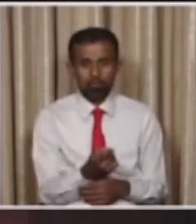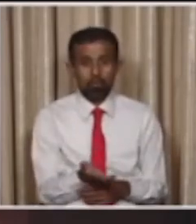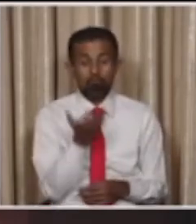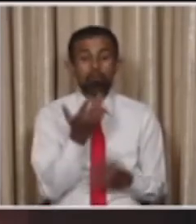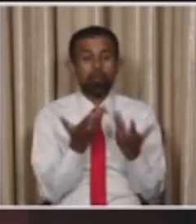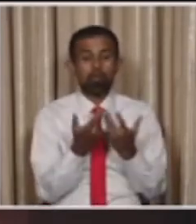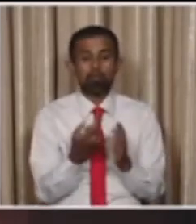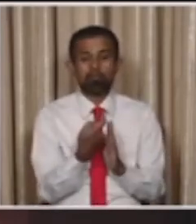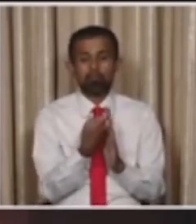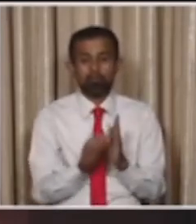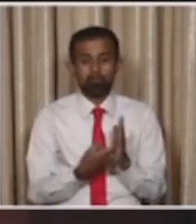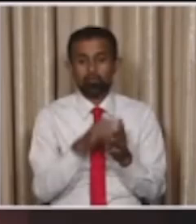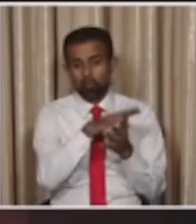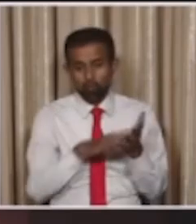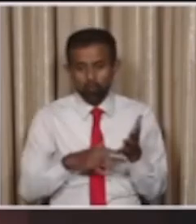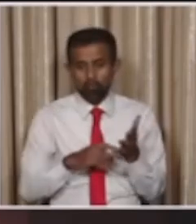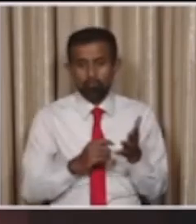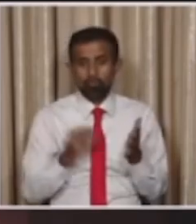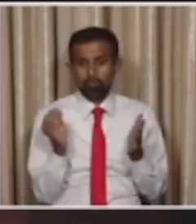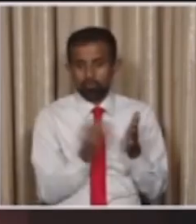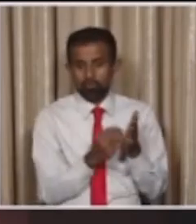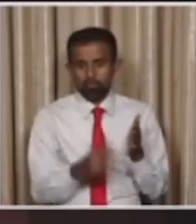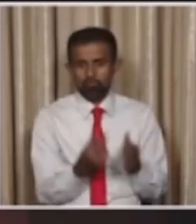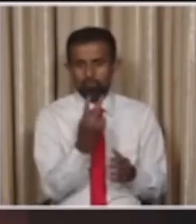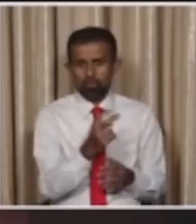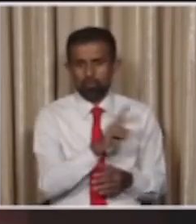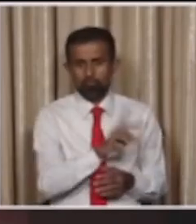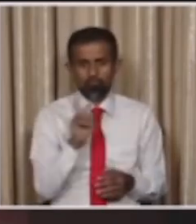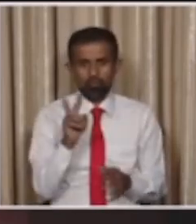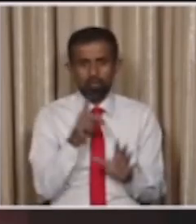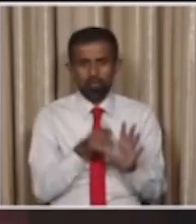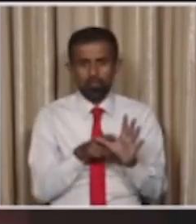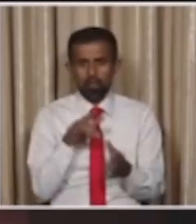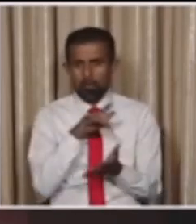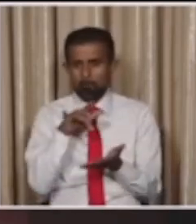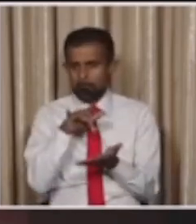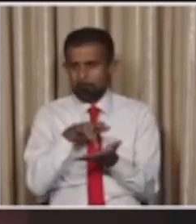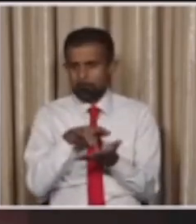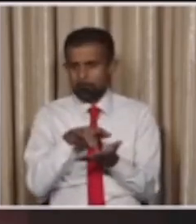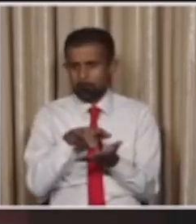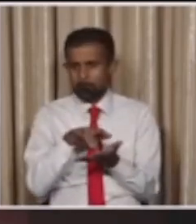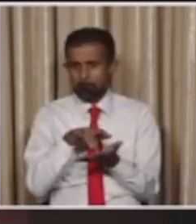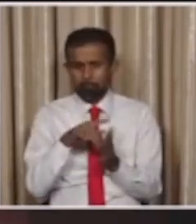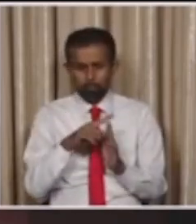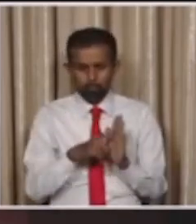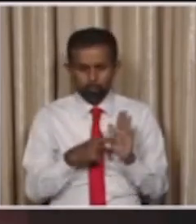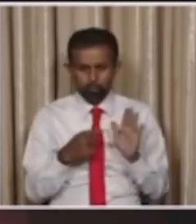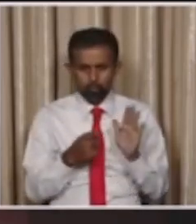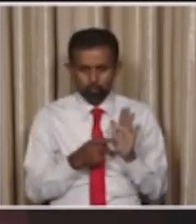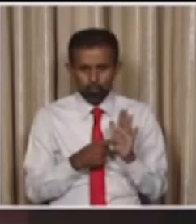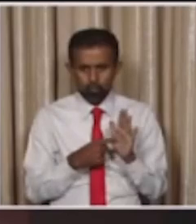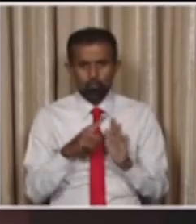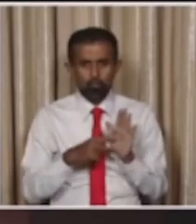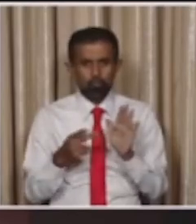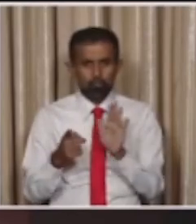ප්‍රමාණය චක්‍රලේඛයක් හරහා අර 2022 මැද භාගයේ මං හිතන්නේ ජූනි හරි ජූලි හරි නිකුත්